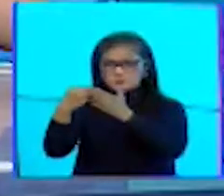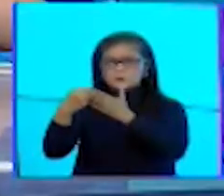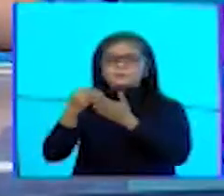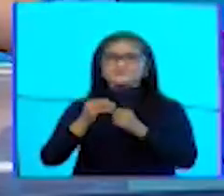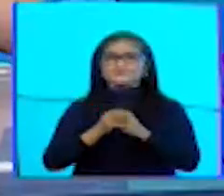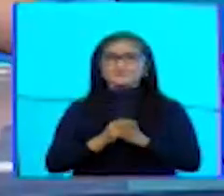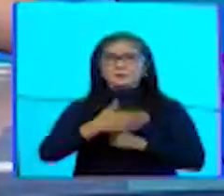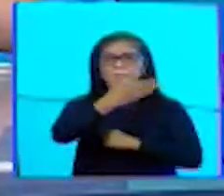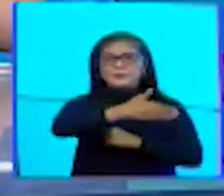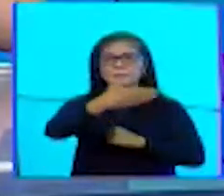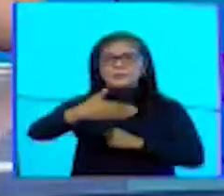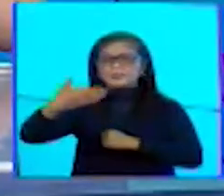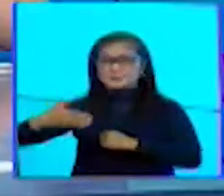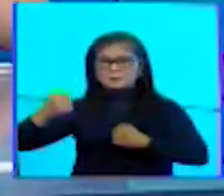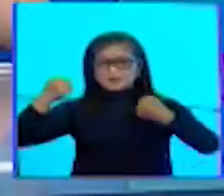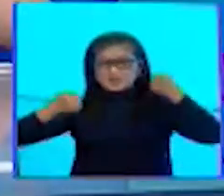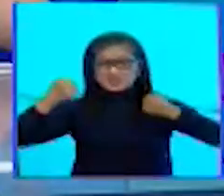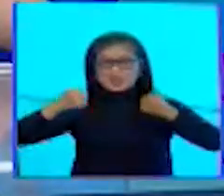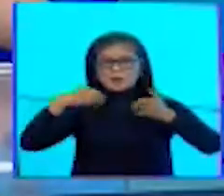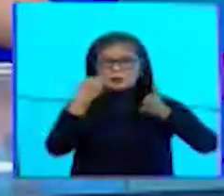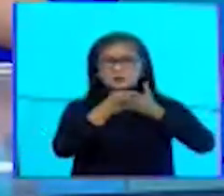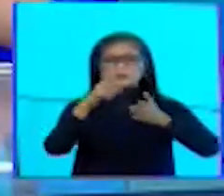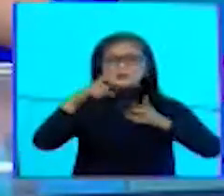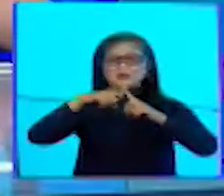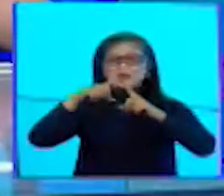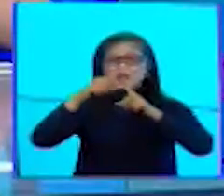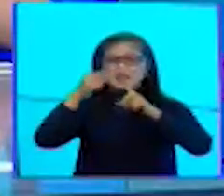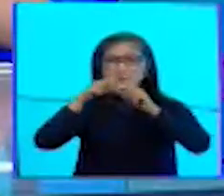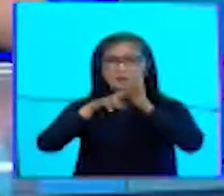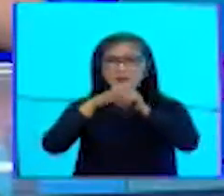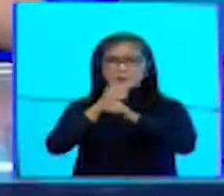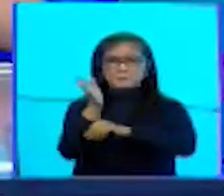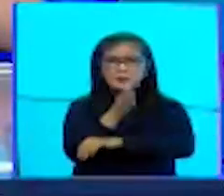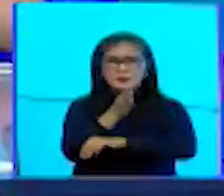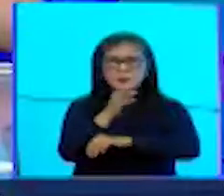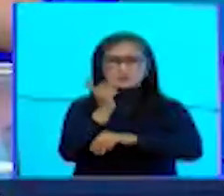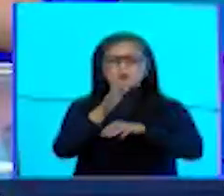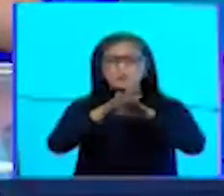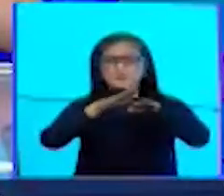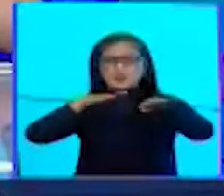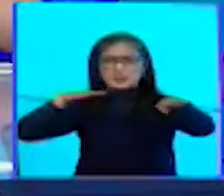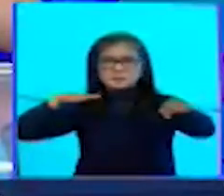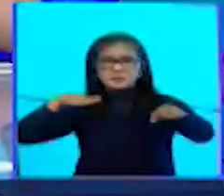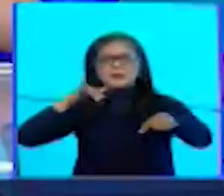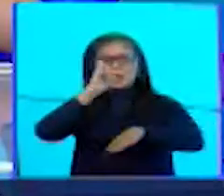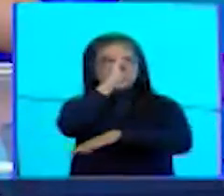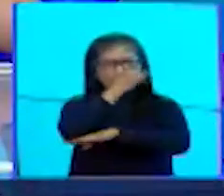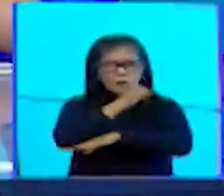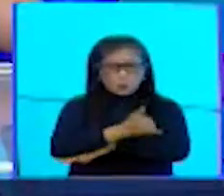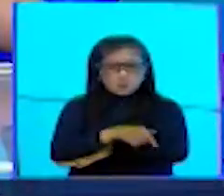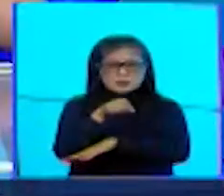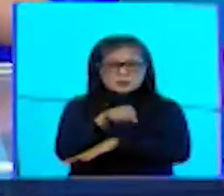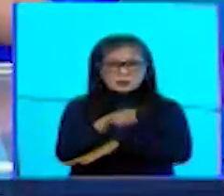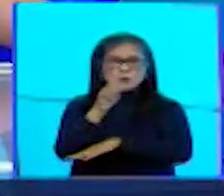Mirsa, penyekatan kendaraan di Tol Cikarang Barat, Jawa Barat berdampak pada kemacetan panjang. Evaluasi penyekatan di gerbang Tol Cikarang Barat, polisi